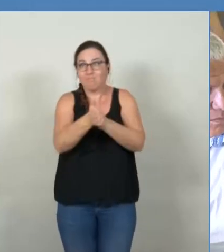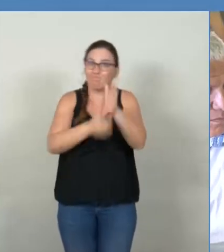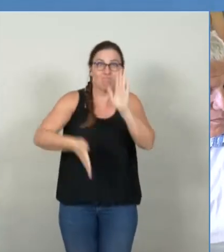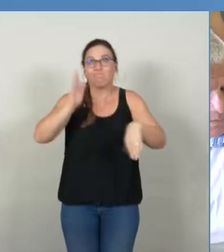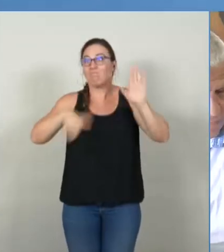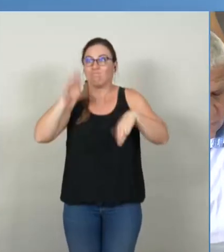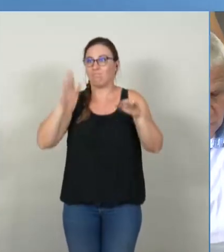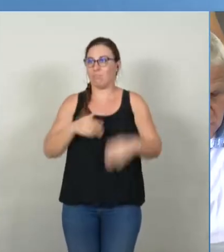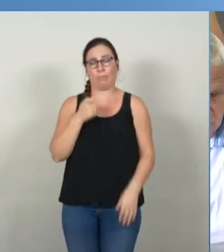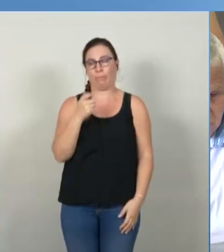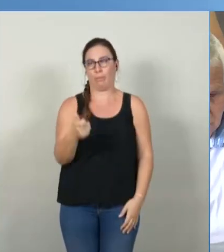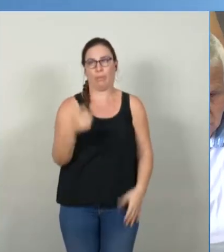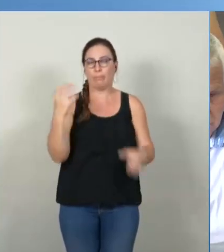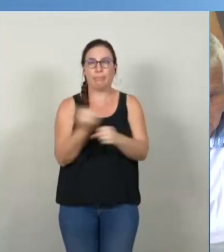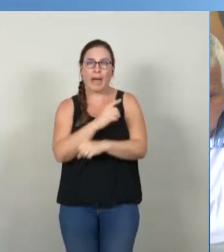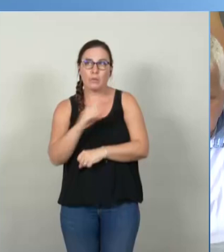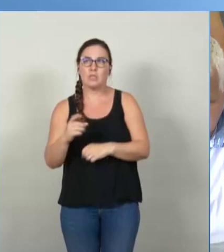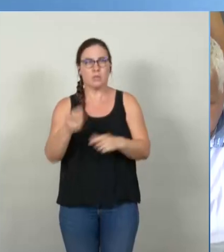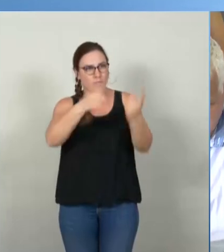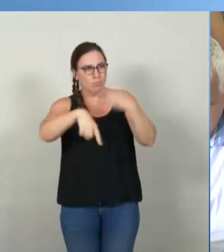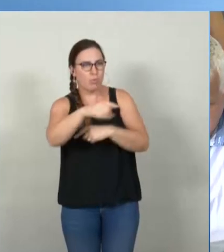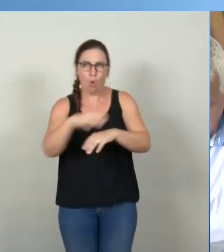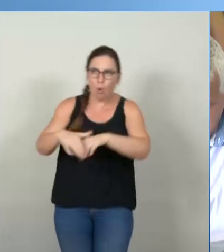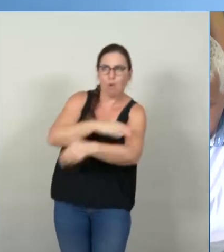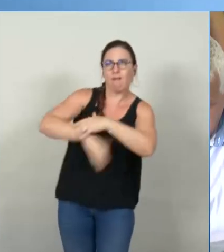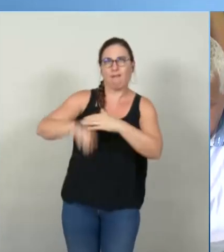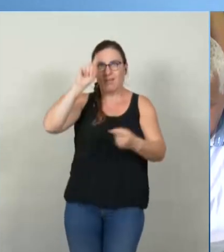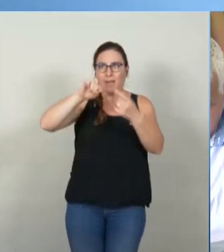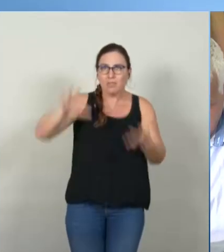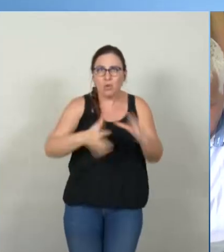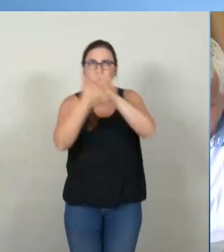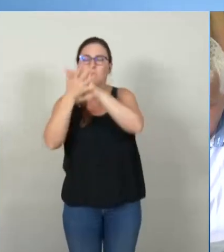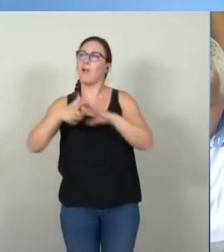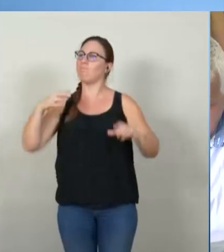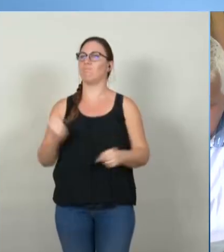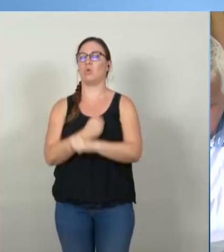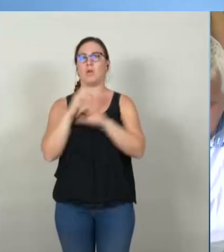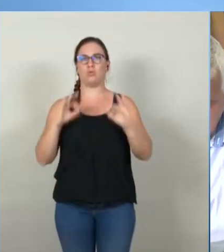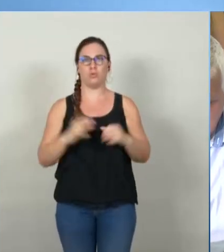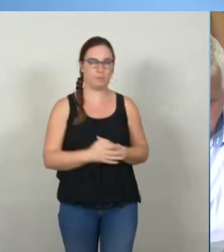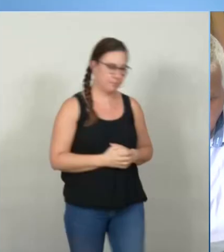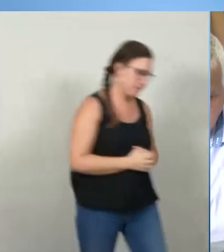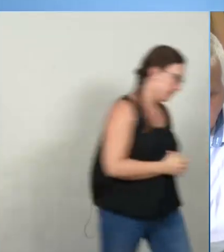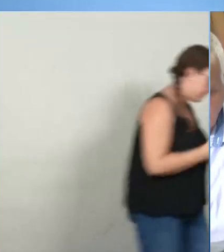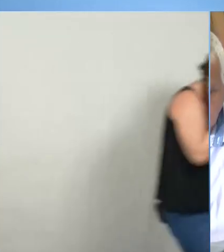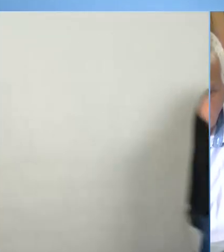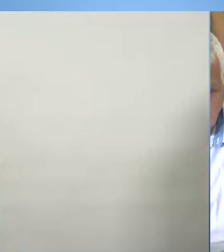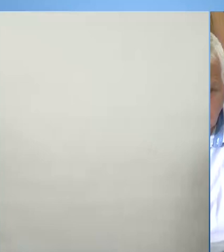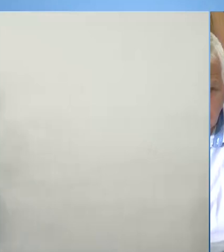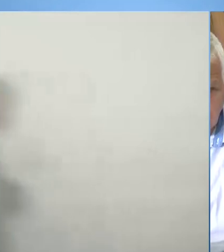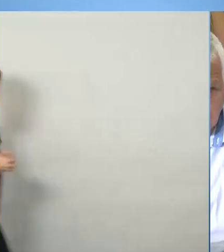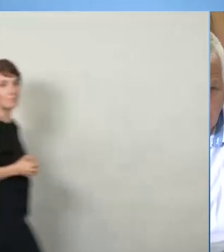grenobloises et des Grenoblois et les embarquer dans une dynamique des transitions et nous le regrettons nous aurions aimé que cela soit un événement populaire